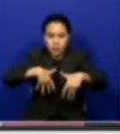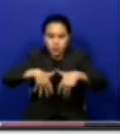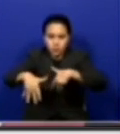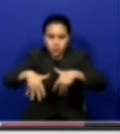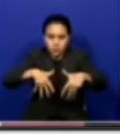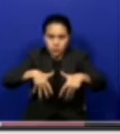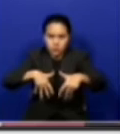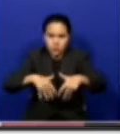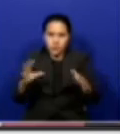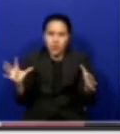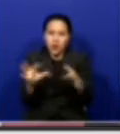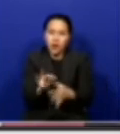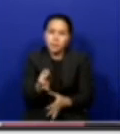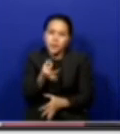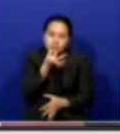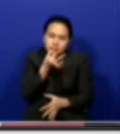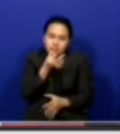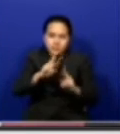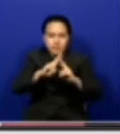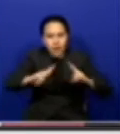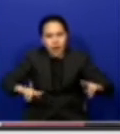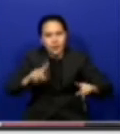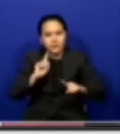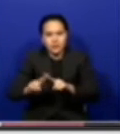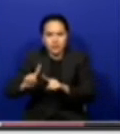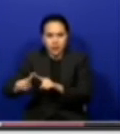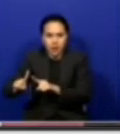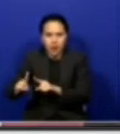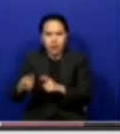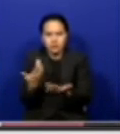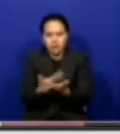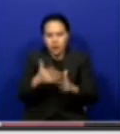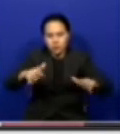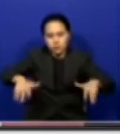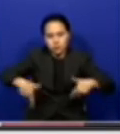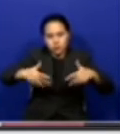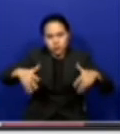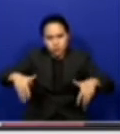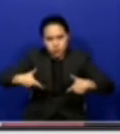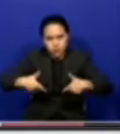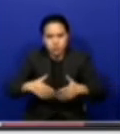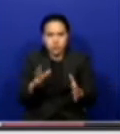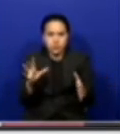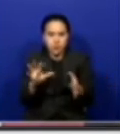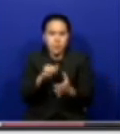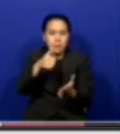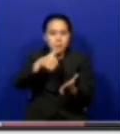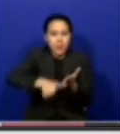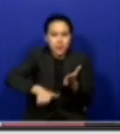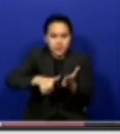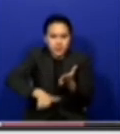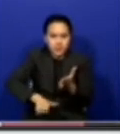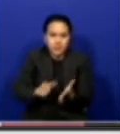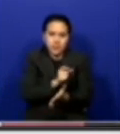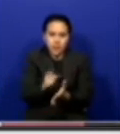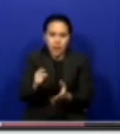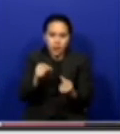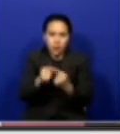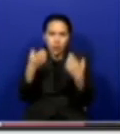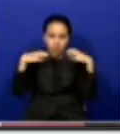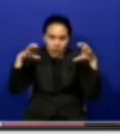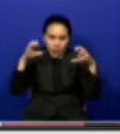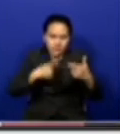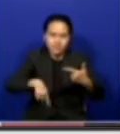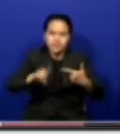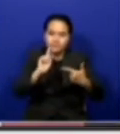ะดวกในการประกอบการค้าเพื่อให้มีรายได้นำไปเสียภาษีให้กับรัฐ